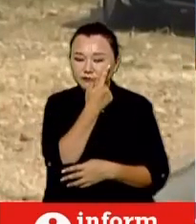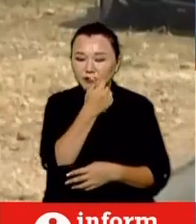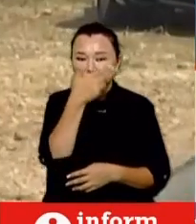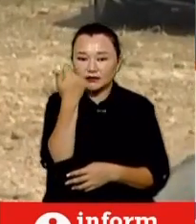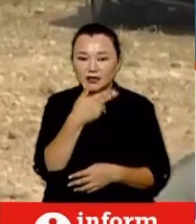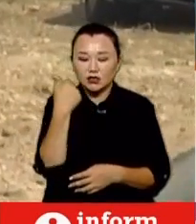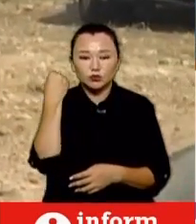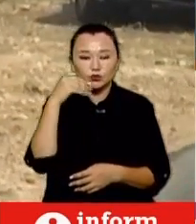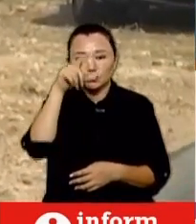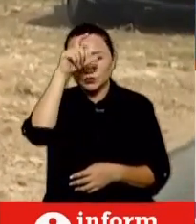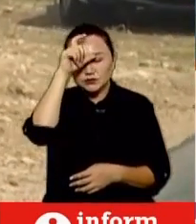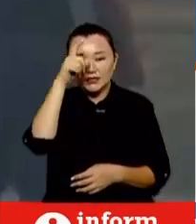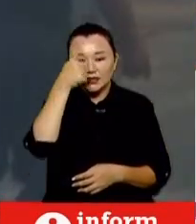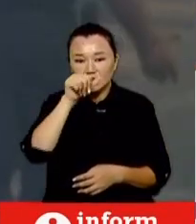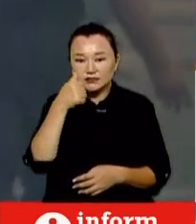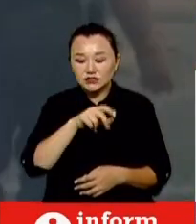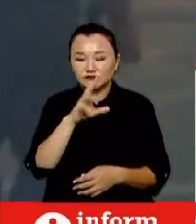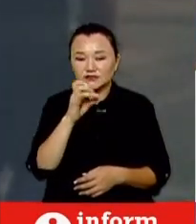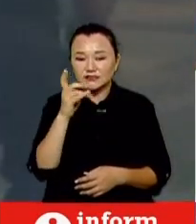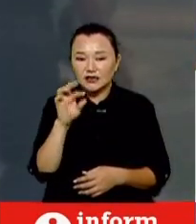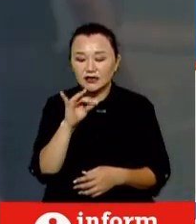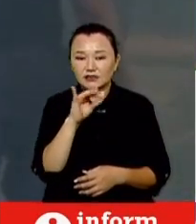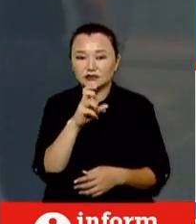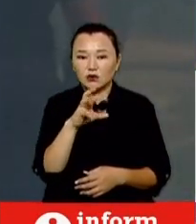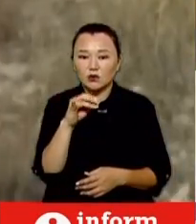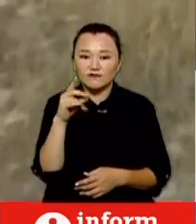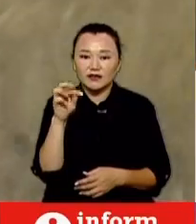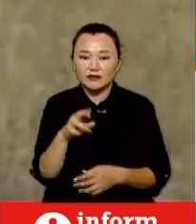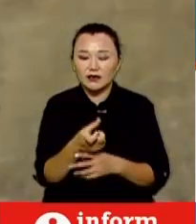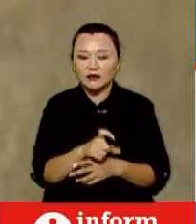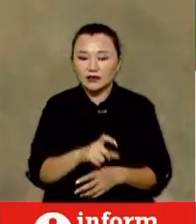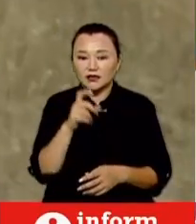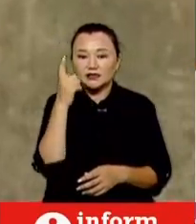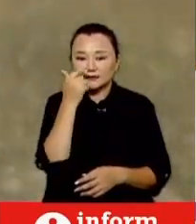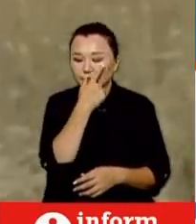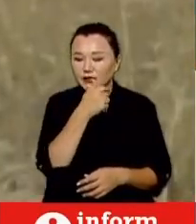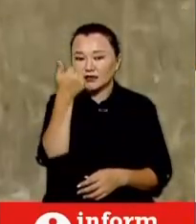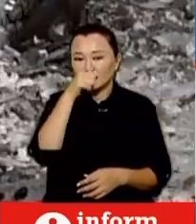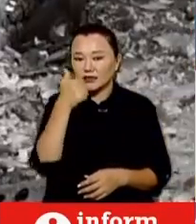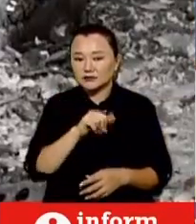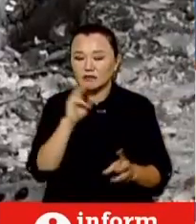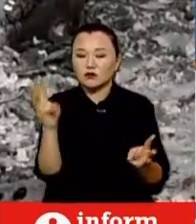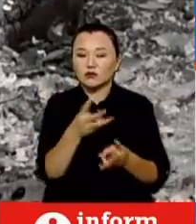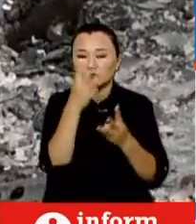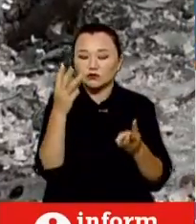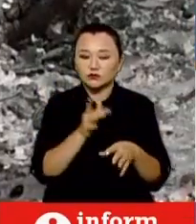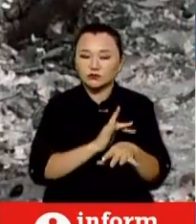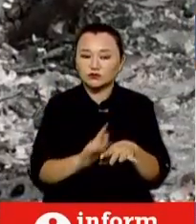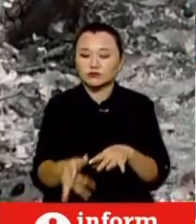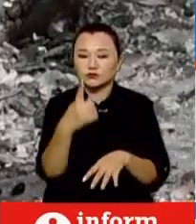Италии, Турции, Греции, Швейцарии и Словении. В Испании и Греции огонь уничтожил сотни